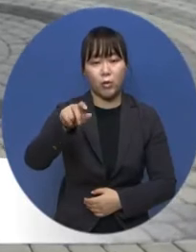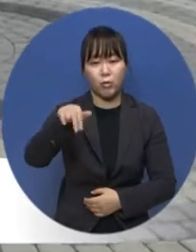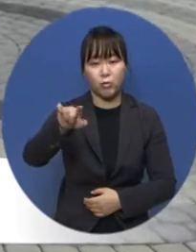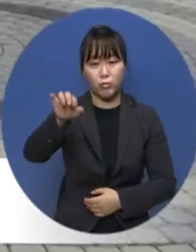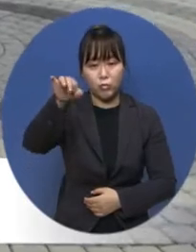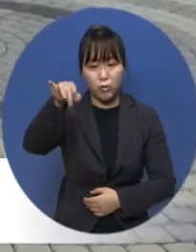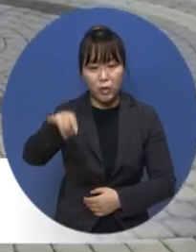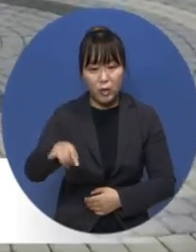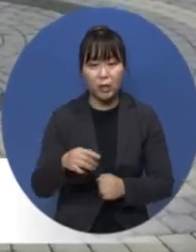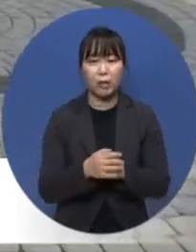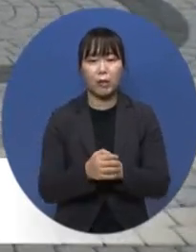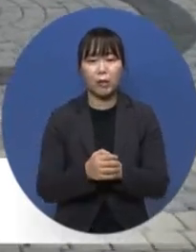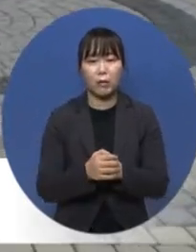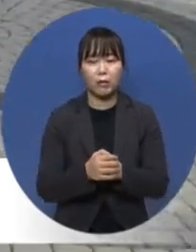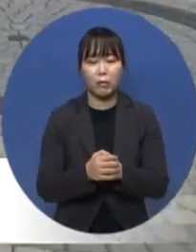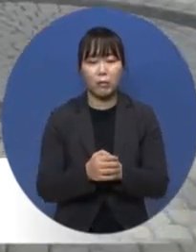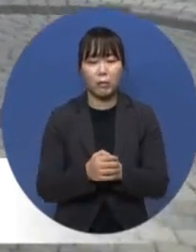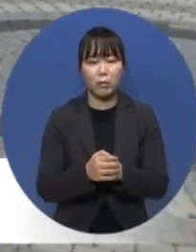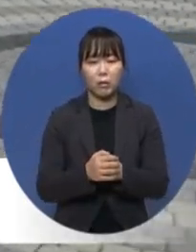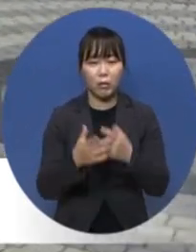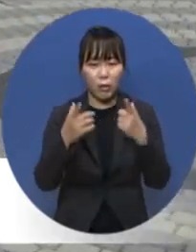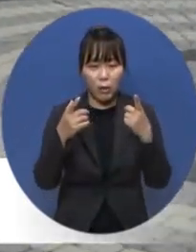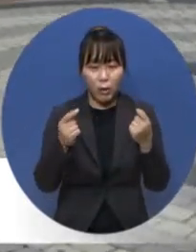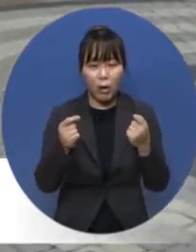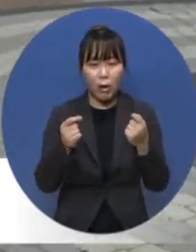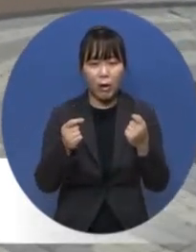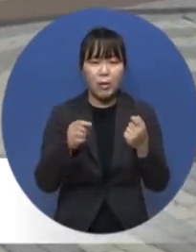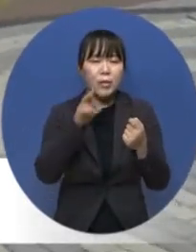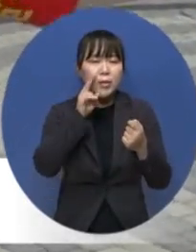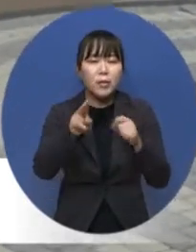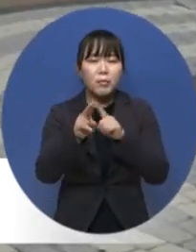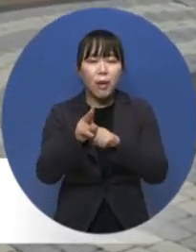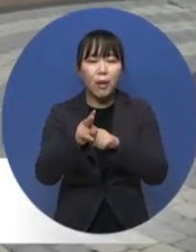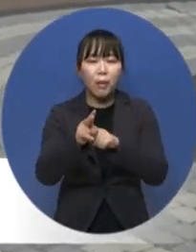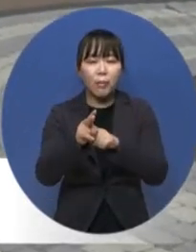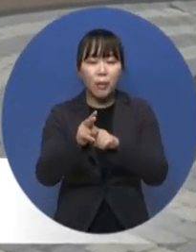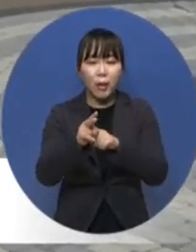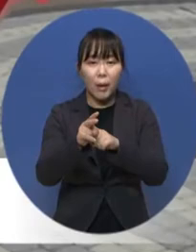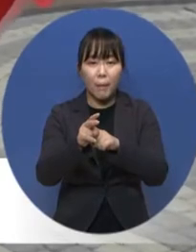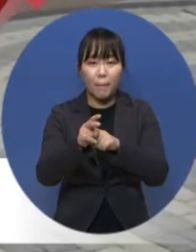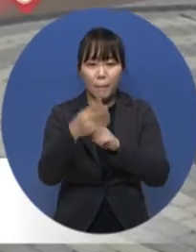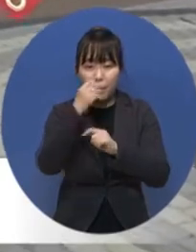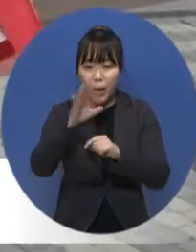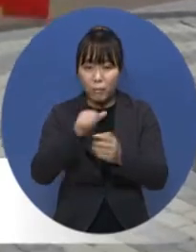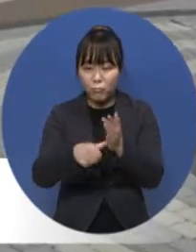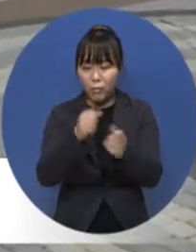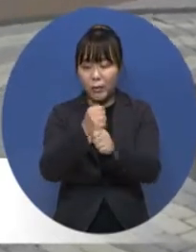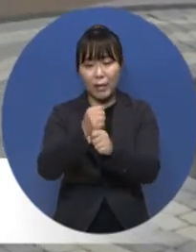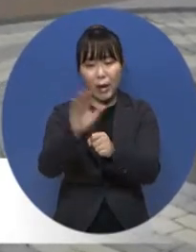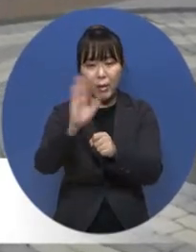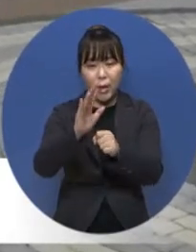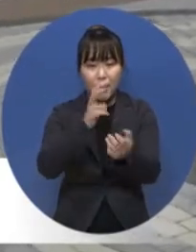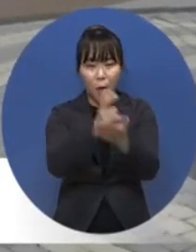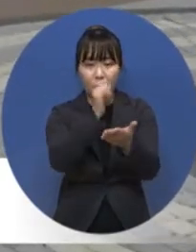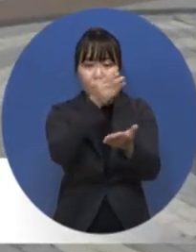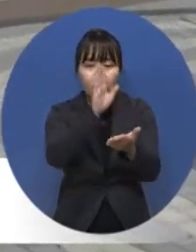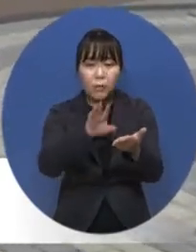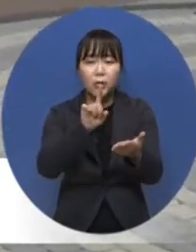때 고준이는 건설하지 않는다고 정부의 법에 정해져 있습니다. 그